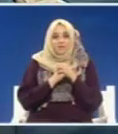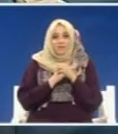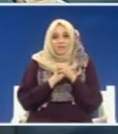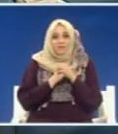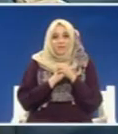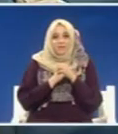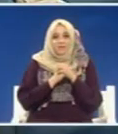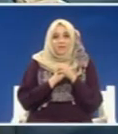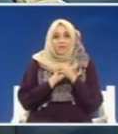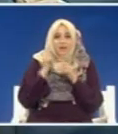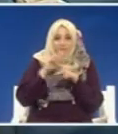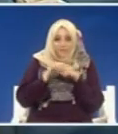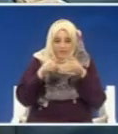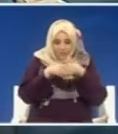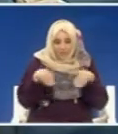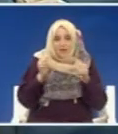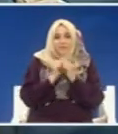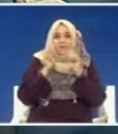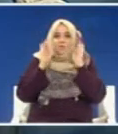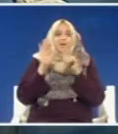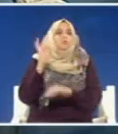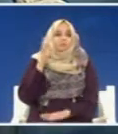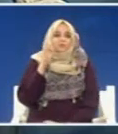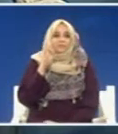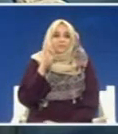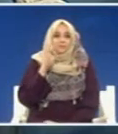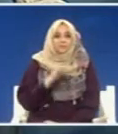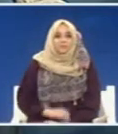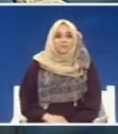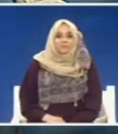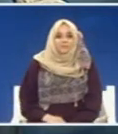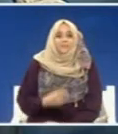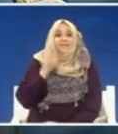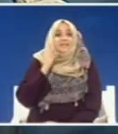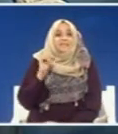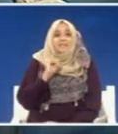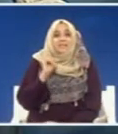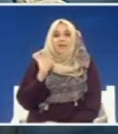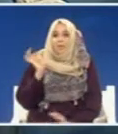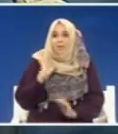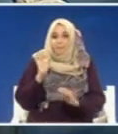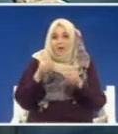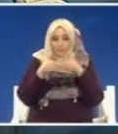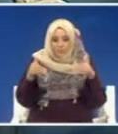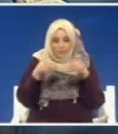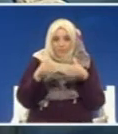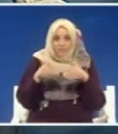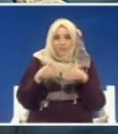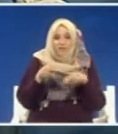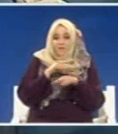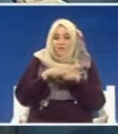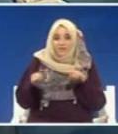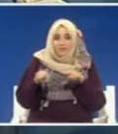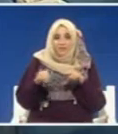فأحدثت صفا في بيتها وصلت مع المصلين، هذا نعم. أما إذا ما كانش فيه اتصال الصفوف، يعني كان هناك